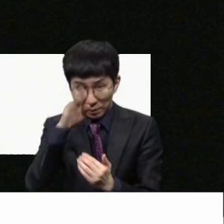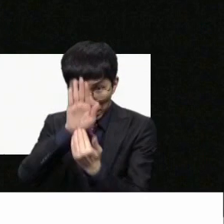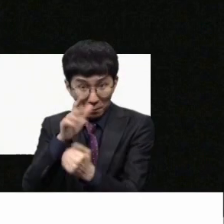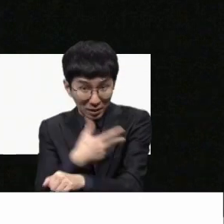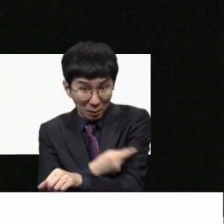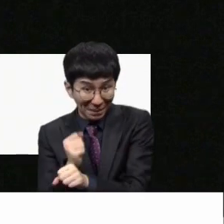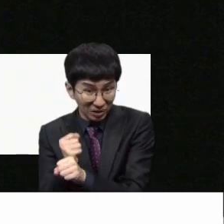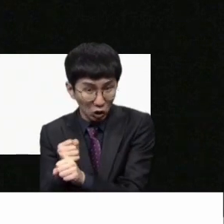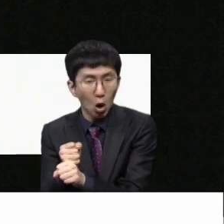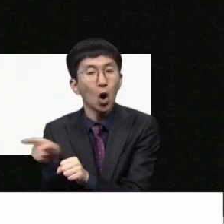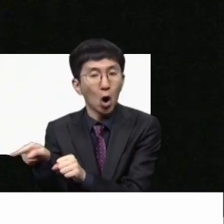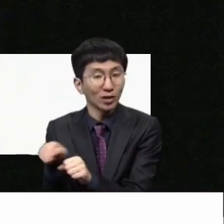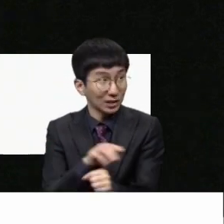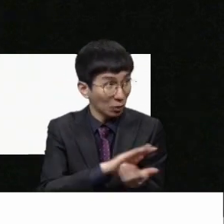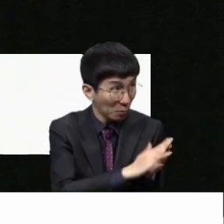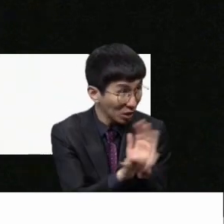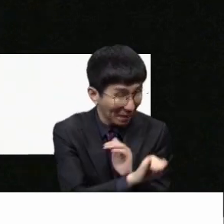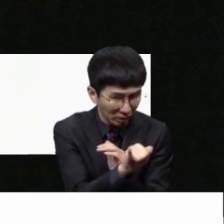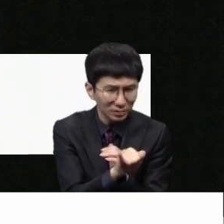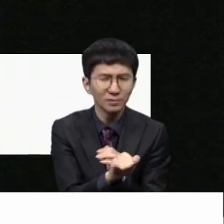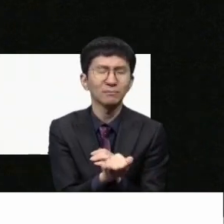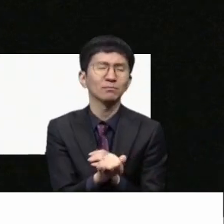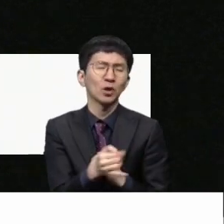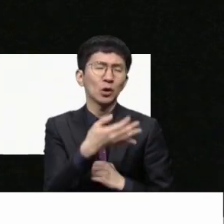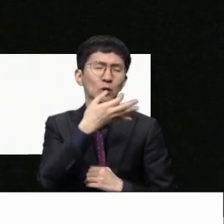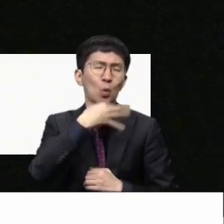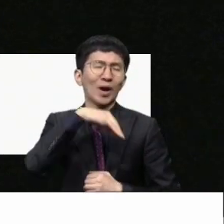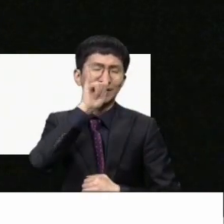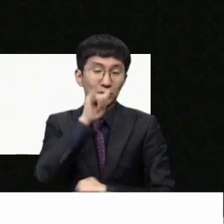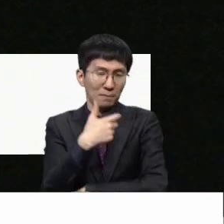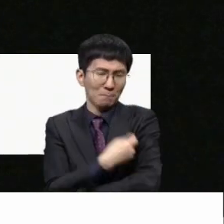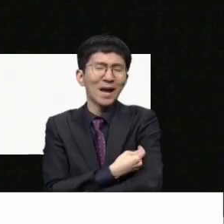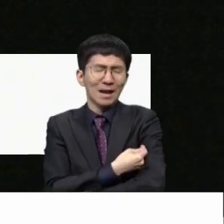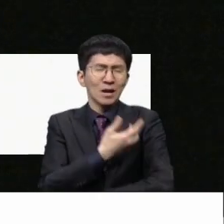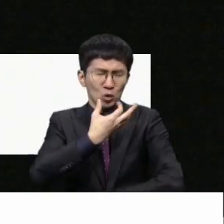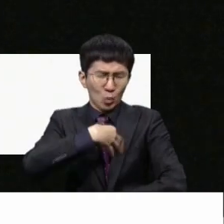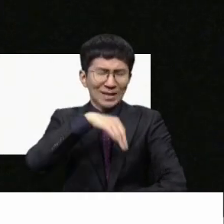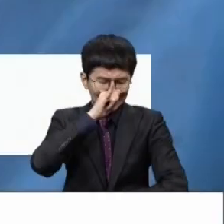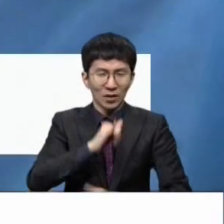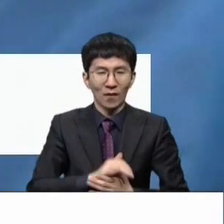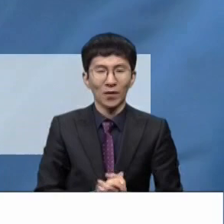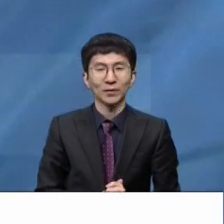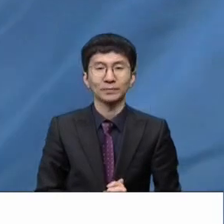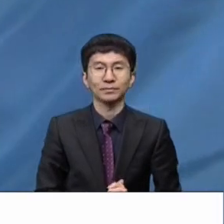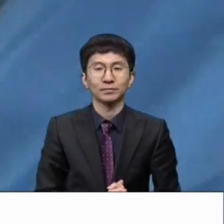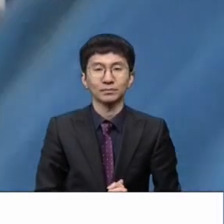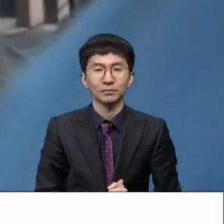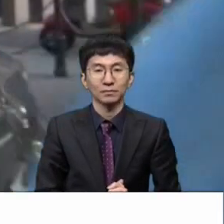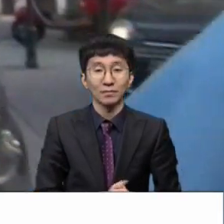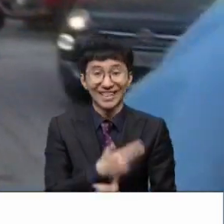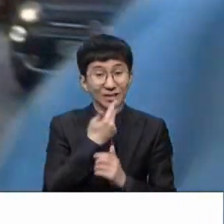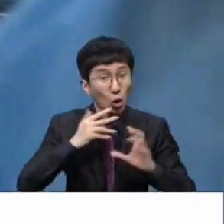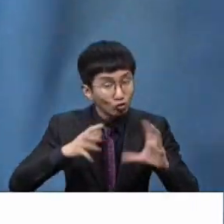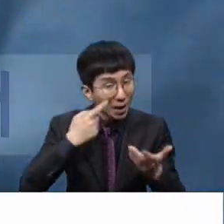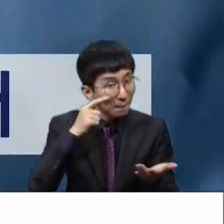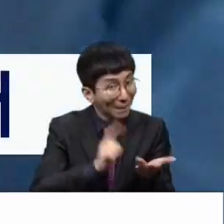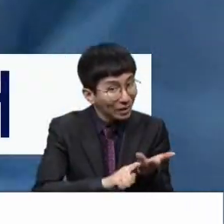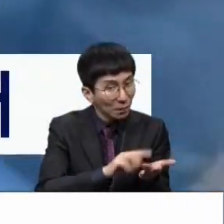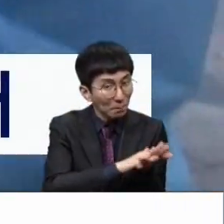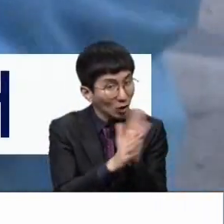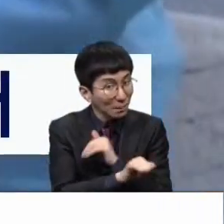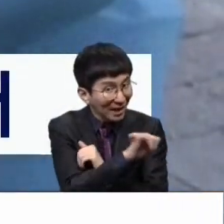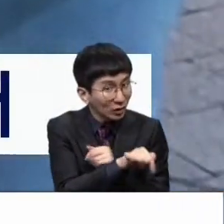this vaccine also can deal with the new virus variants. 영국에서 발견된